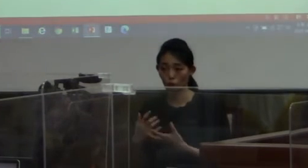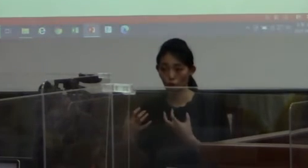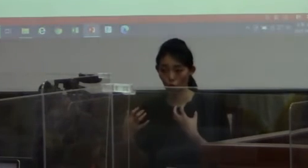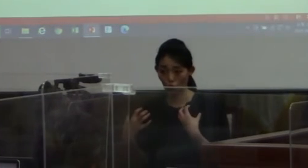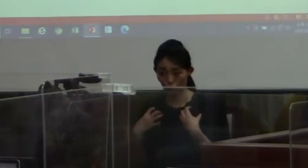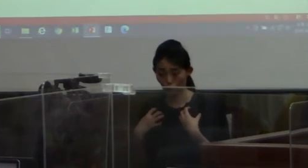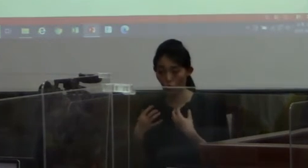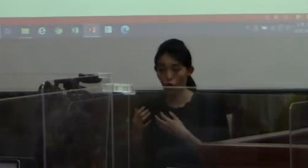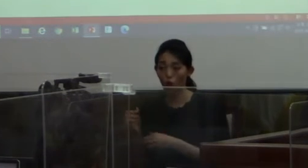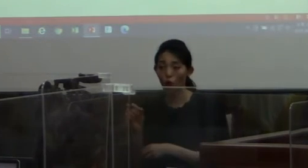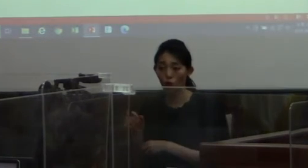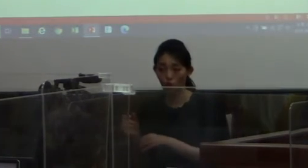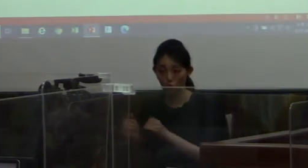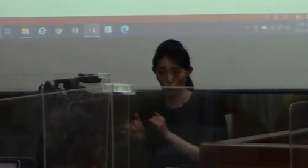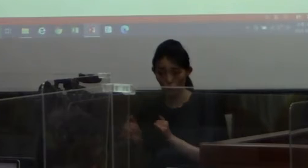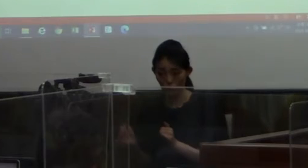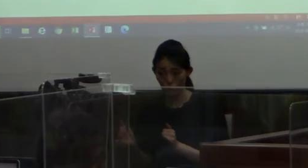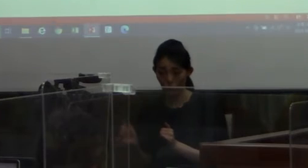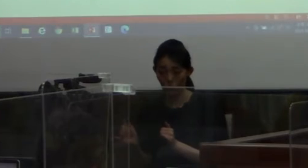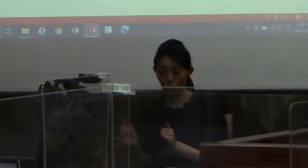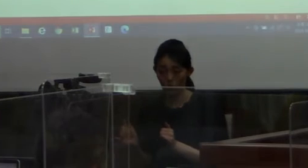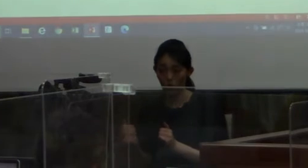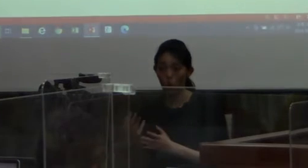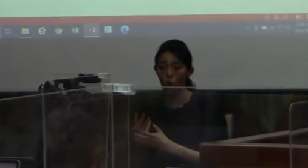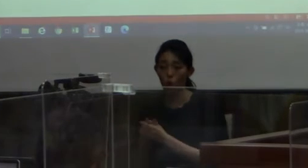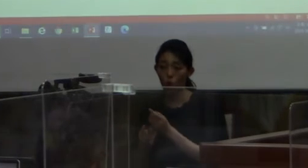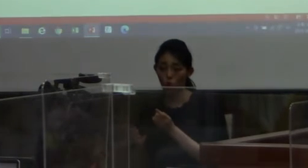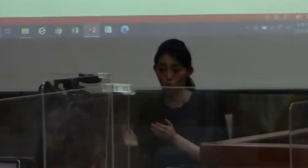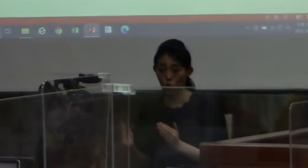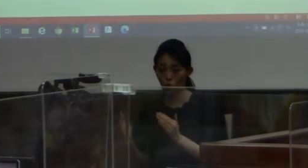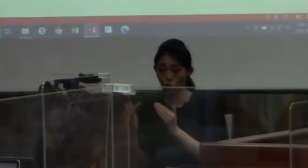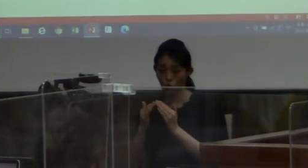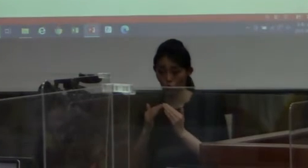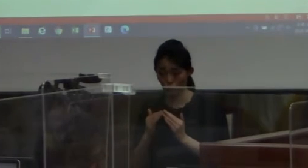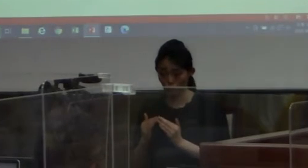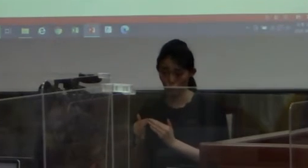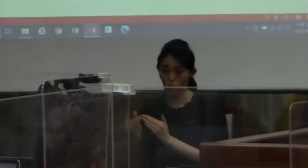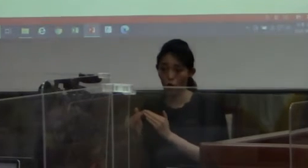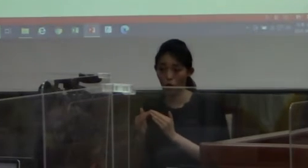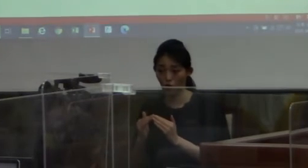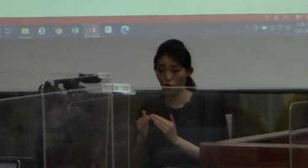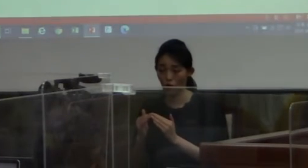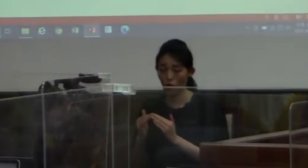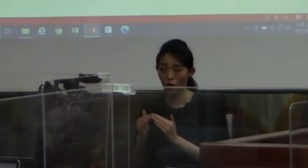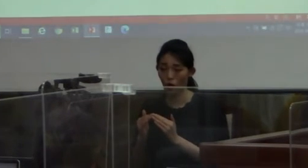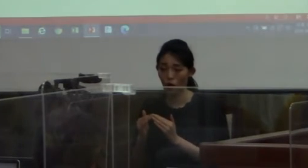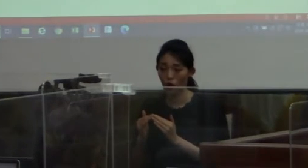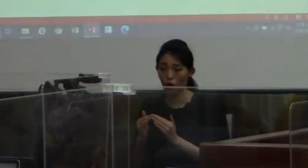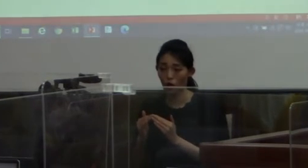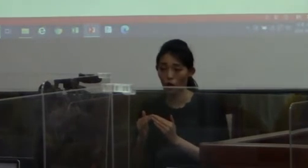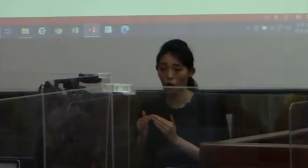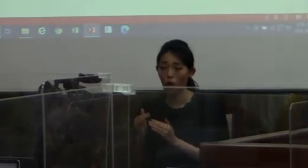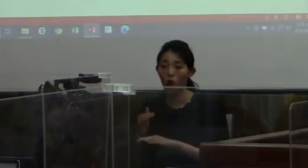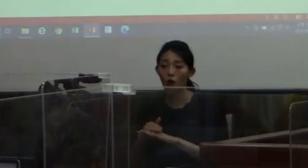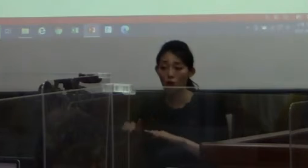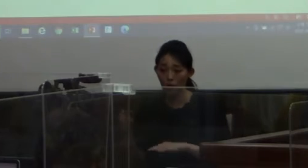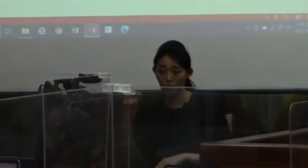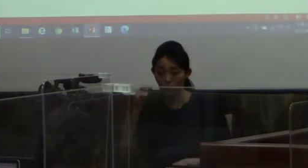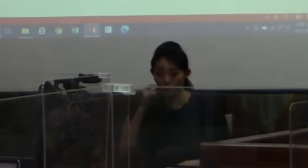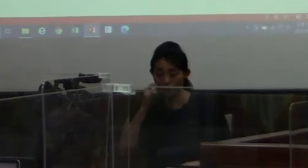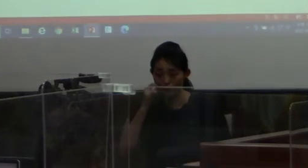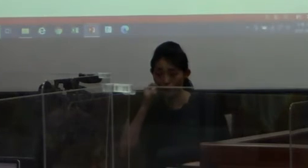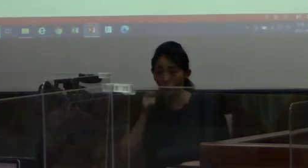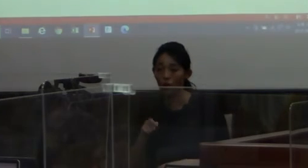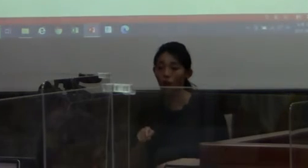노원구청에서의 관계자들이 공동주택가가 대응을 바로 못했다. 그래서